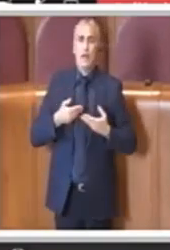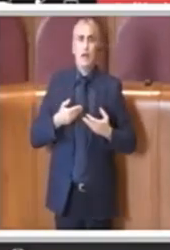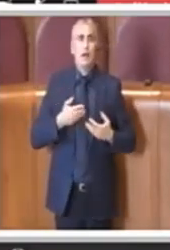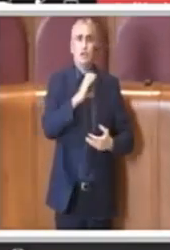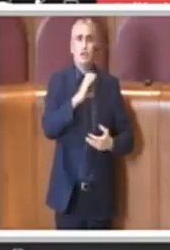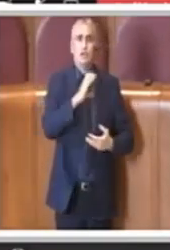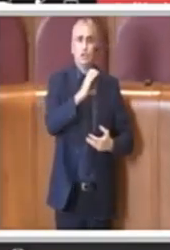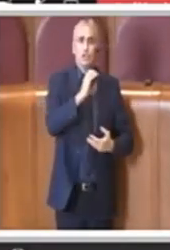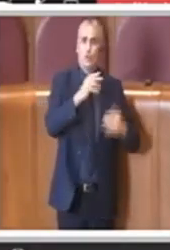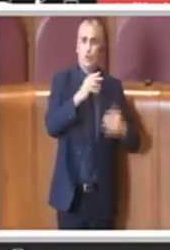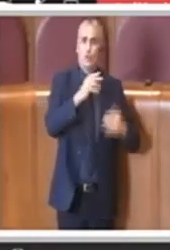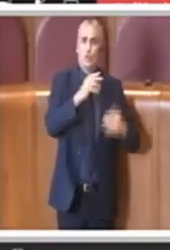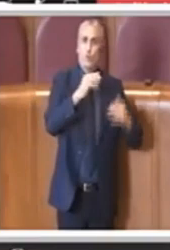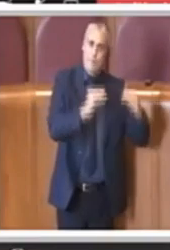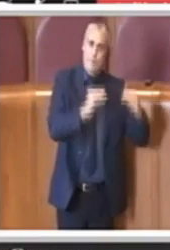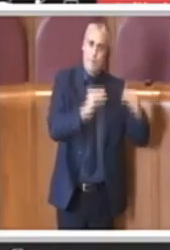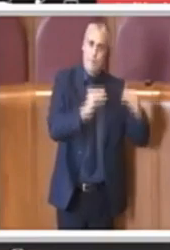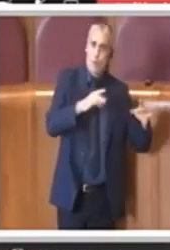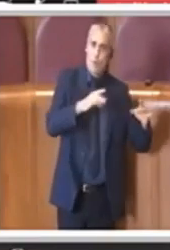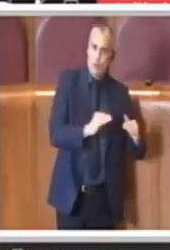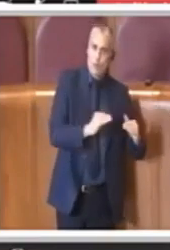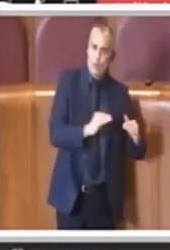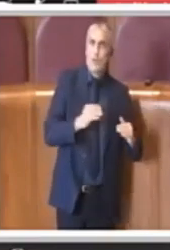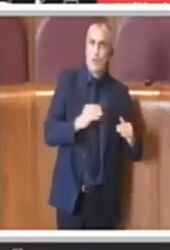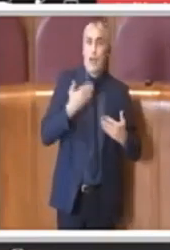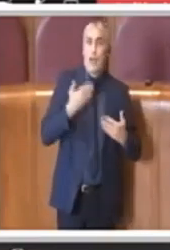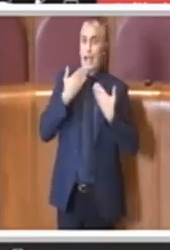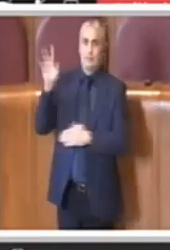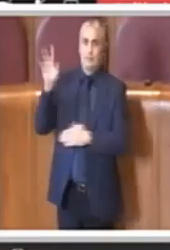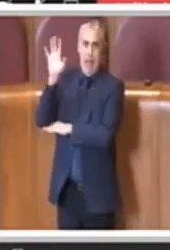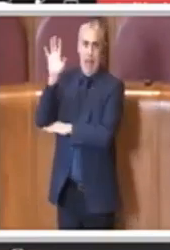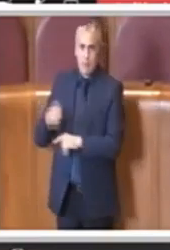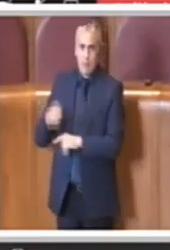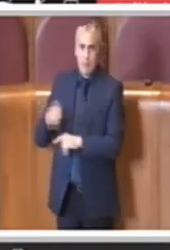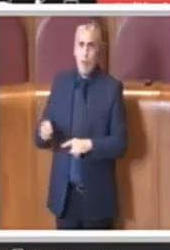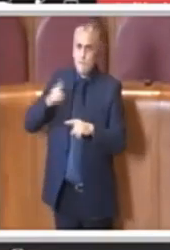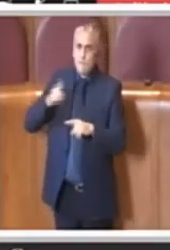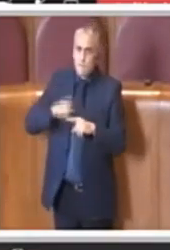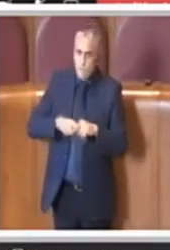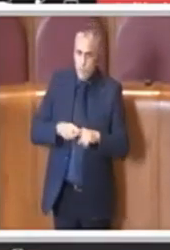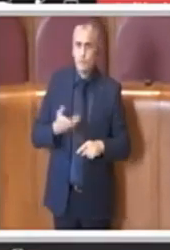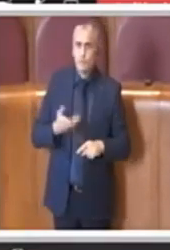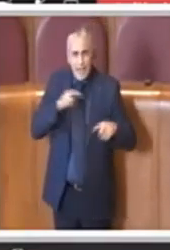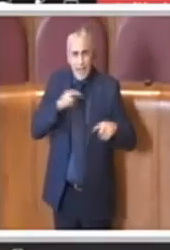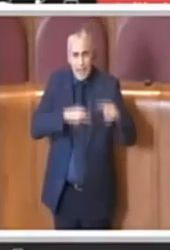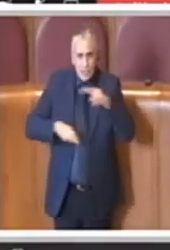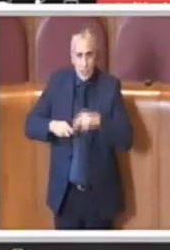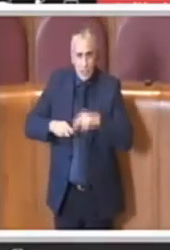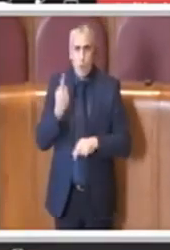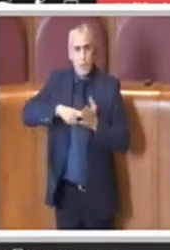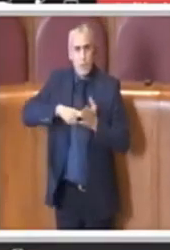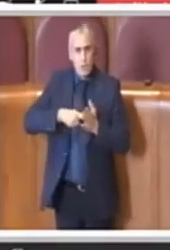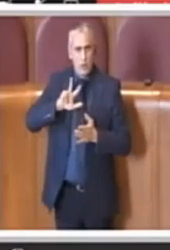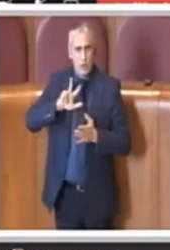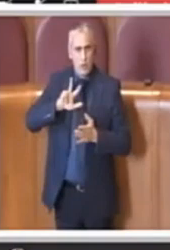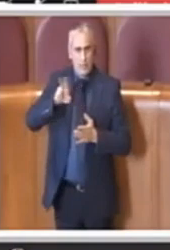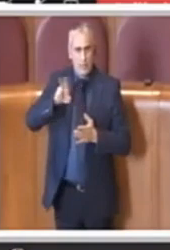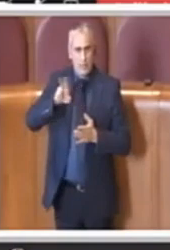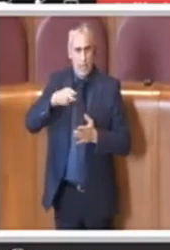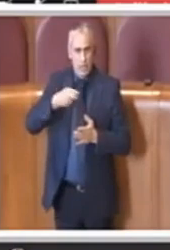investito nel pacchetto degli accordi quadro all'incirca 1,3 milioni per la riforestazione